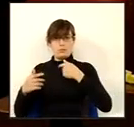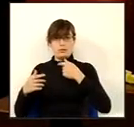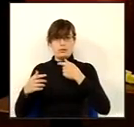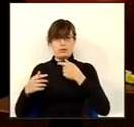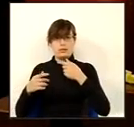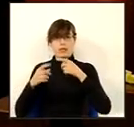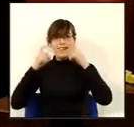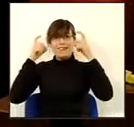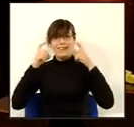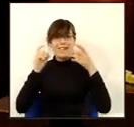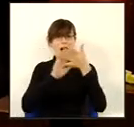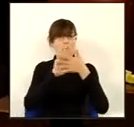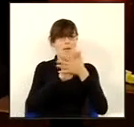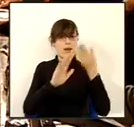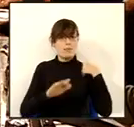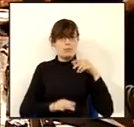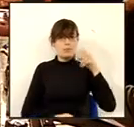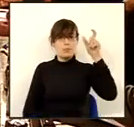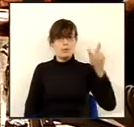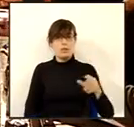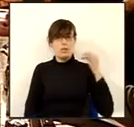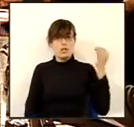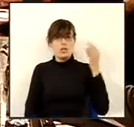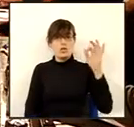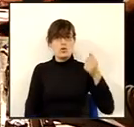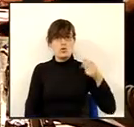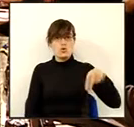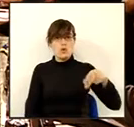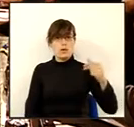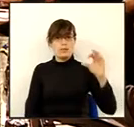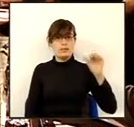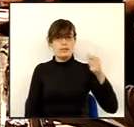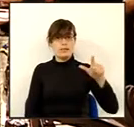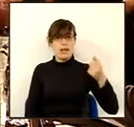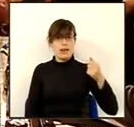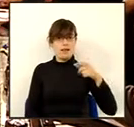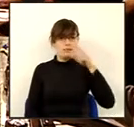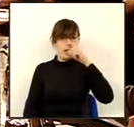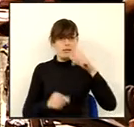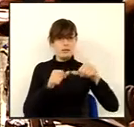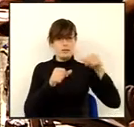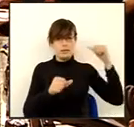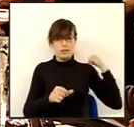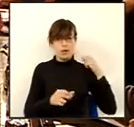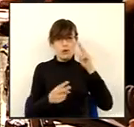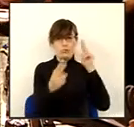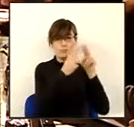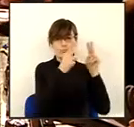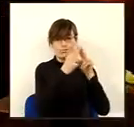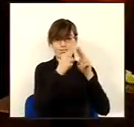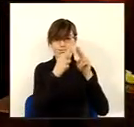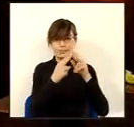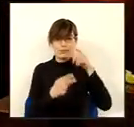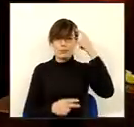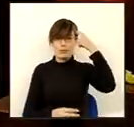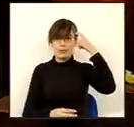el senyor Joan Sala perquè és un fet evident que ell fa molt temps i molts anys que ens coneixem. Haig de recordar que el senyor Joan Sala